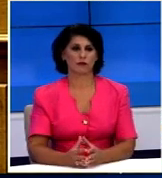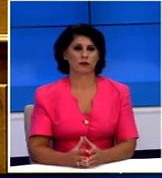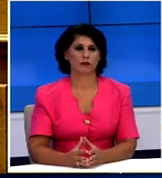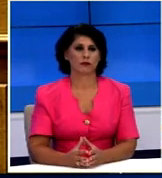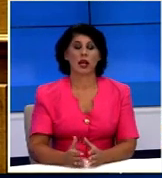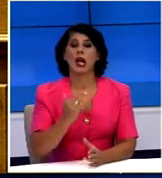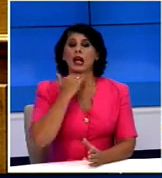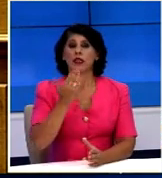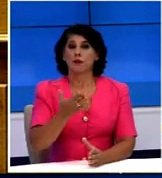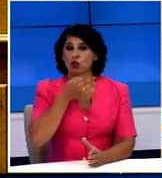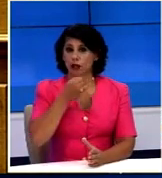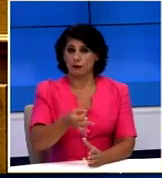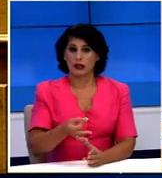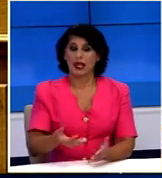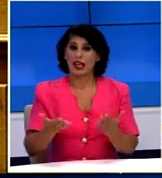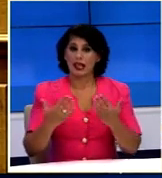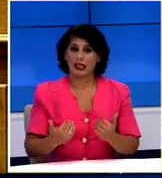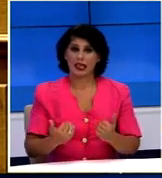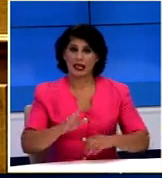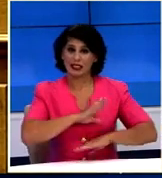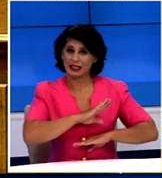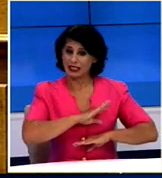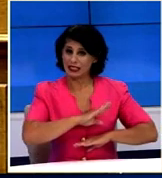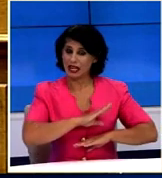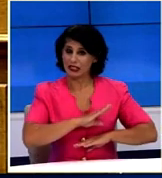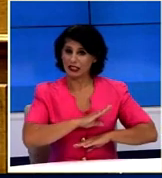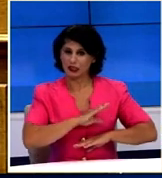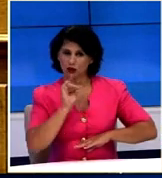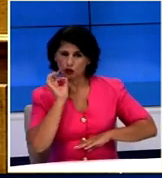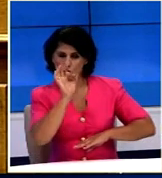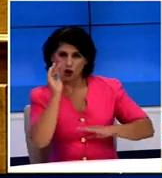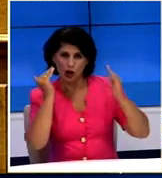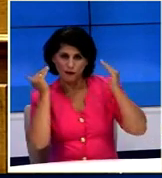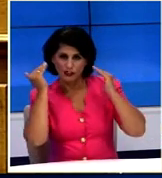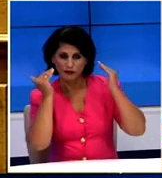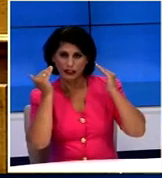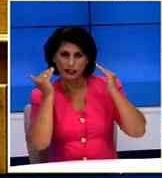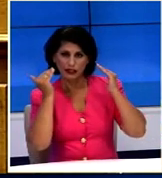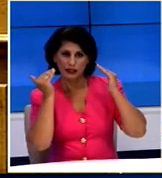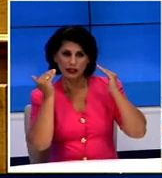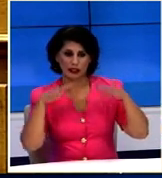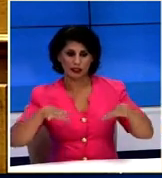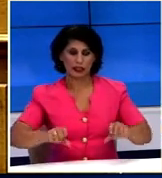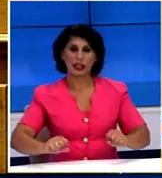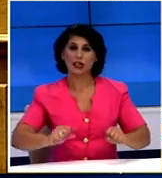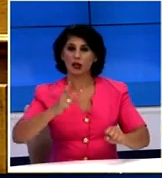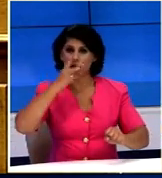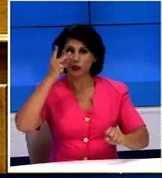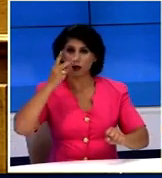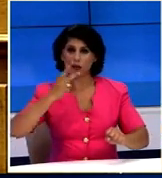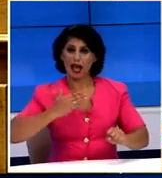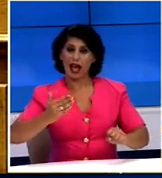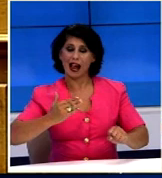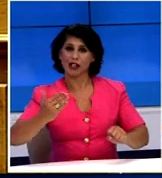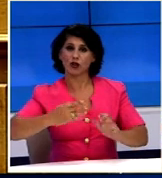Δεν μπορεί κανείς να ισχυριστεί ότι δεν έχει στρατηγική στόχευση την αμφισβήτηση κυριαρχικών μας δικαιωμάτων στην Ανατολική